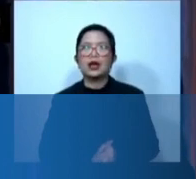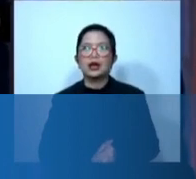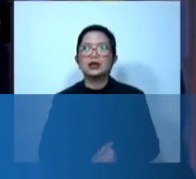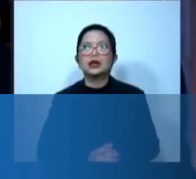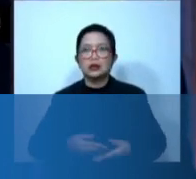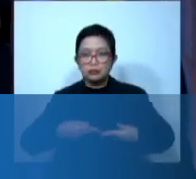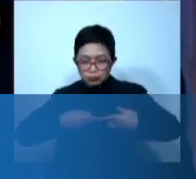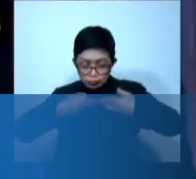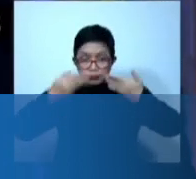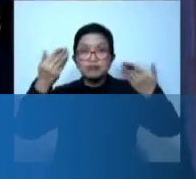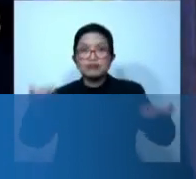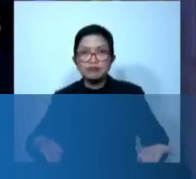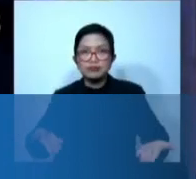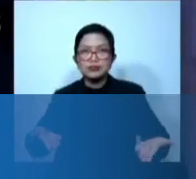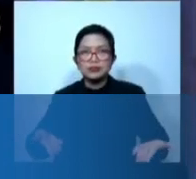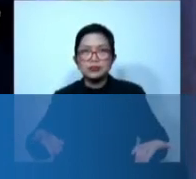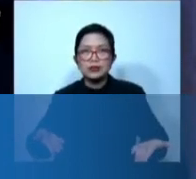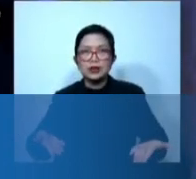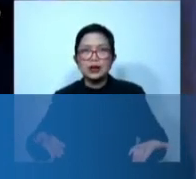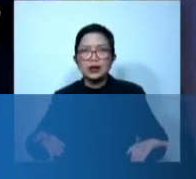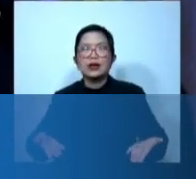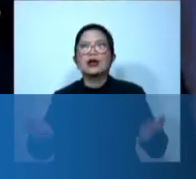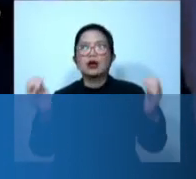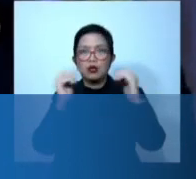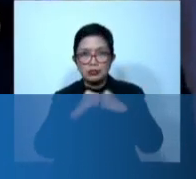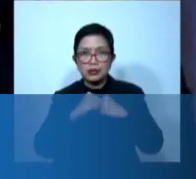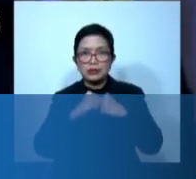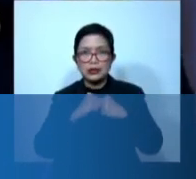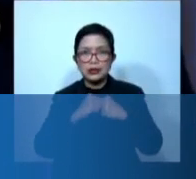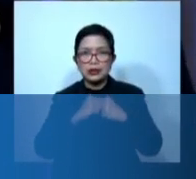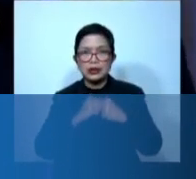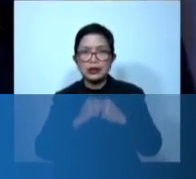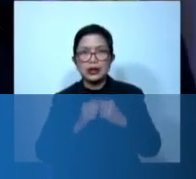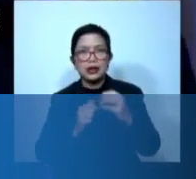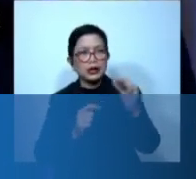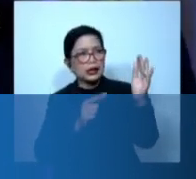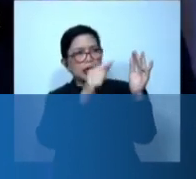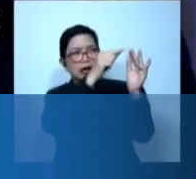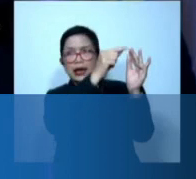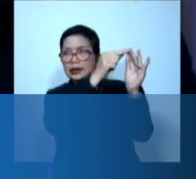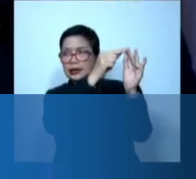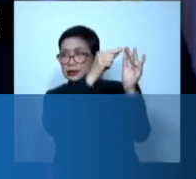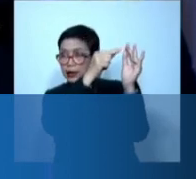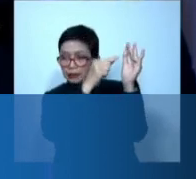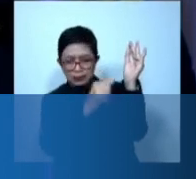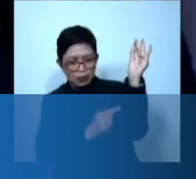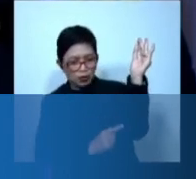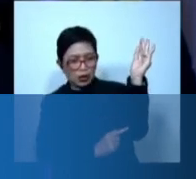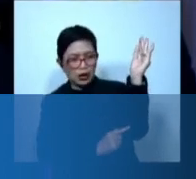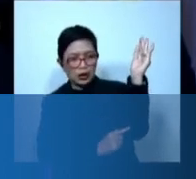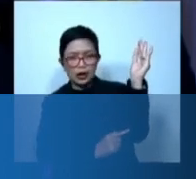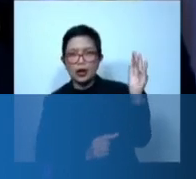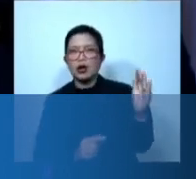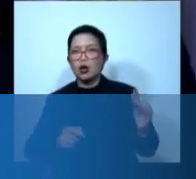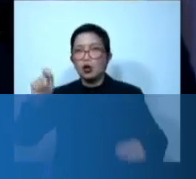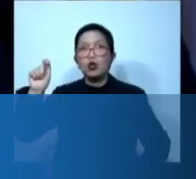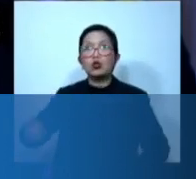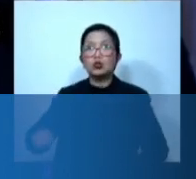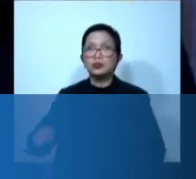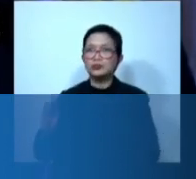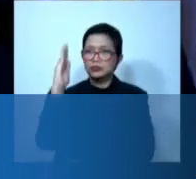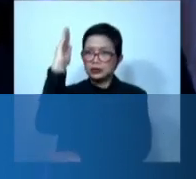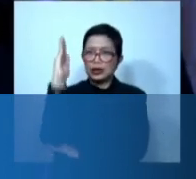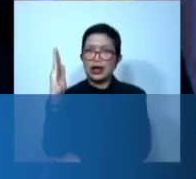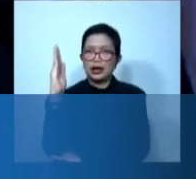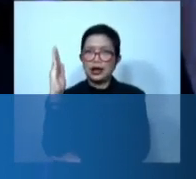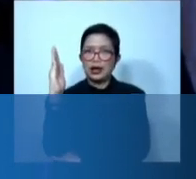diri. Hadir untuk memberikan komitmen bahwa dari puncak sampai ke bawah, kami akan tegakkan hukum pada siapa saja.